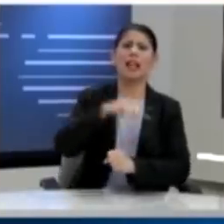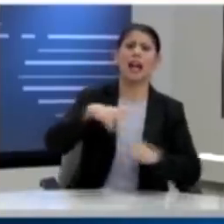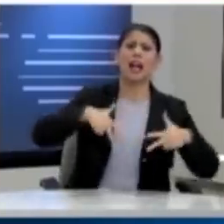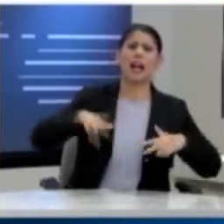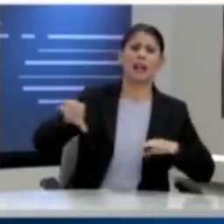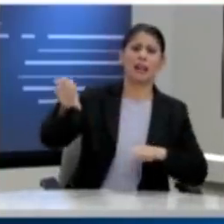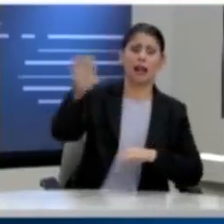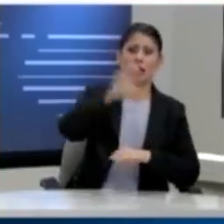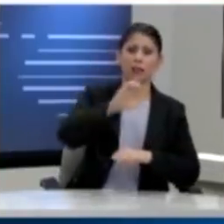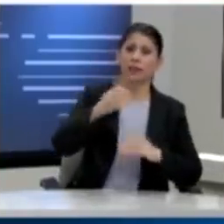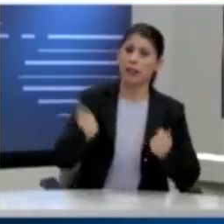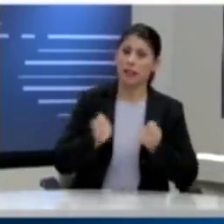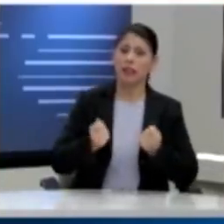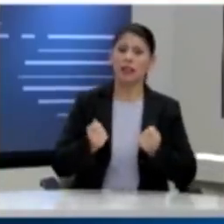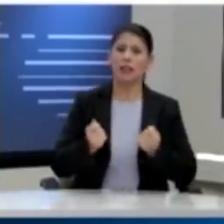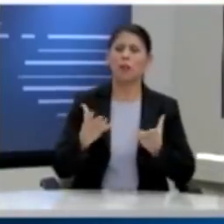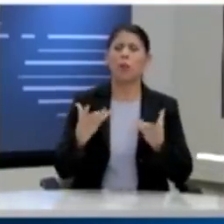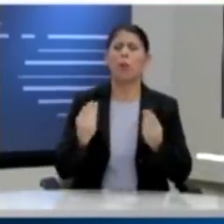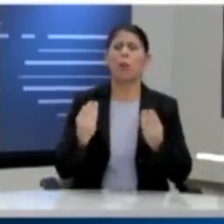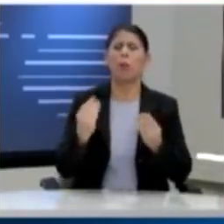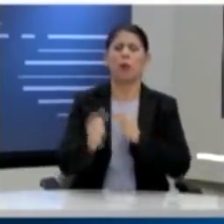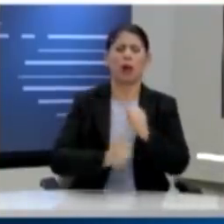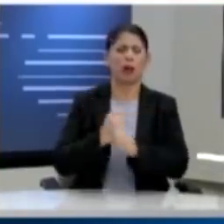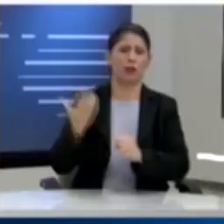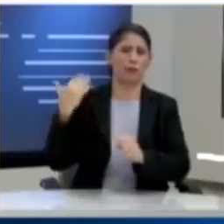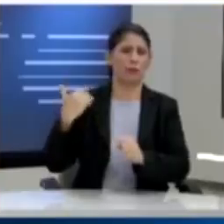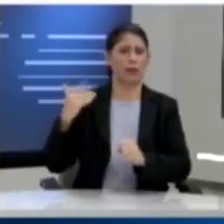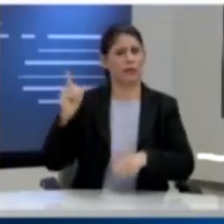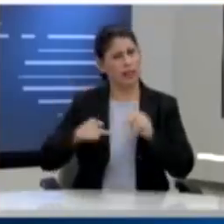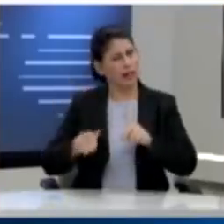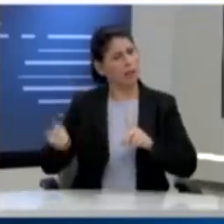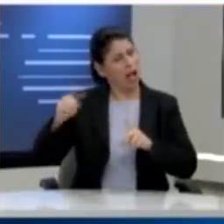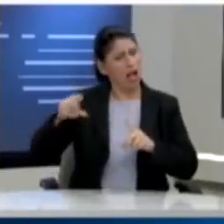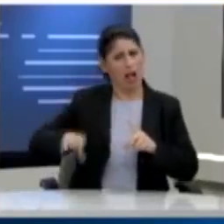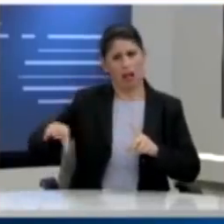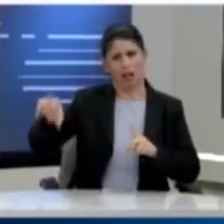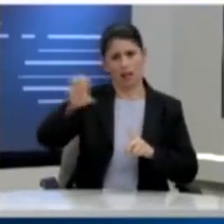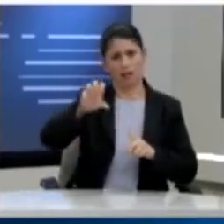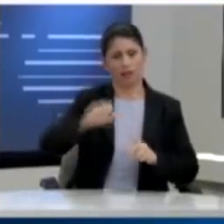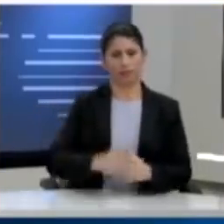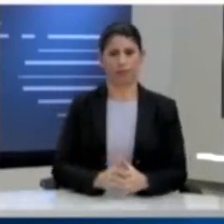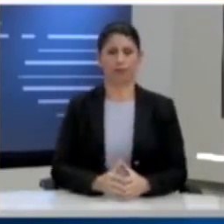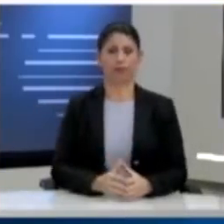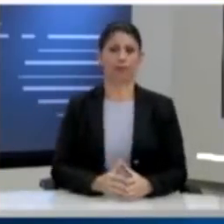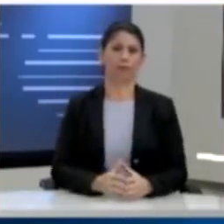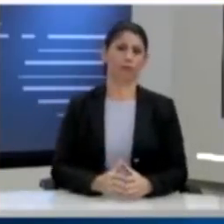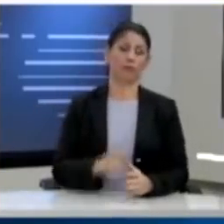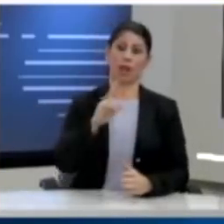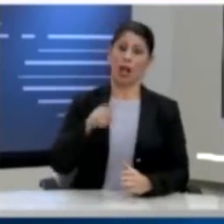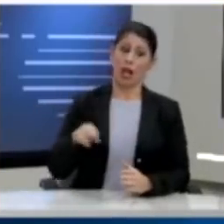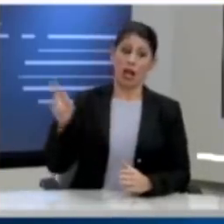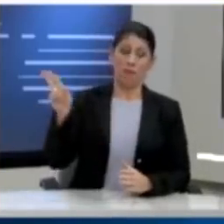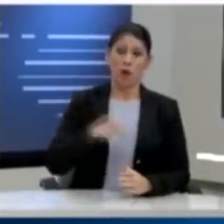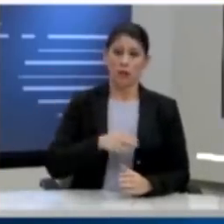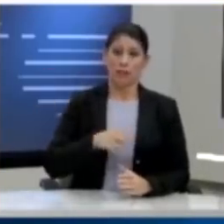χώρες και έχει συντελεστεί εδώ και δεκαετίες τουλάχιστον σε κάποιες άλλες Παρακαλώ, χώρες. Κάντε ησυχία. Απορρίψατε να